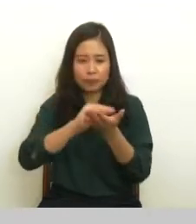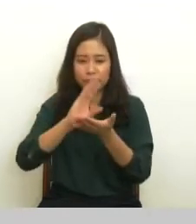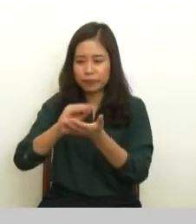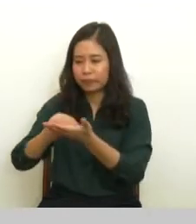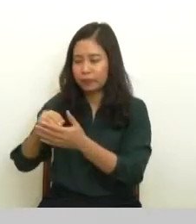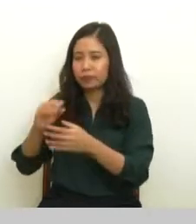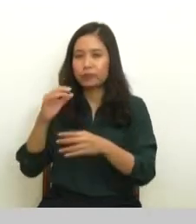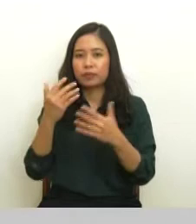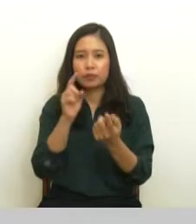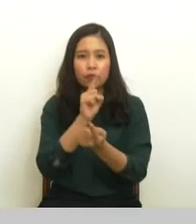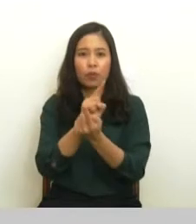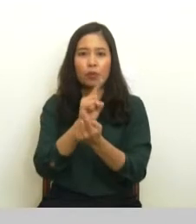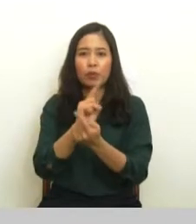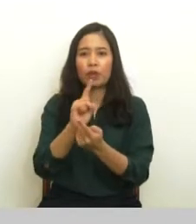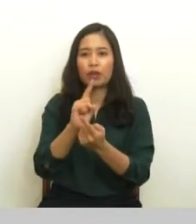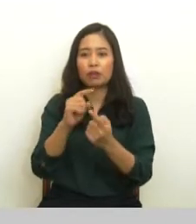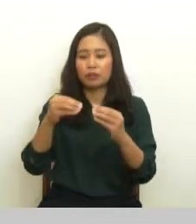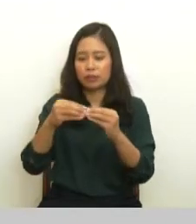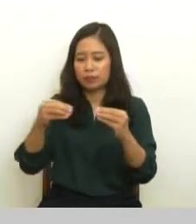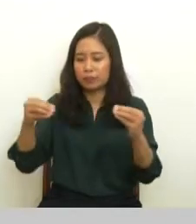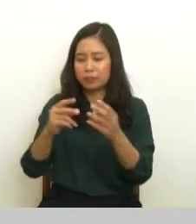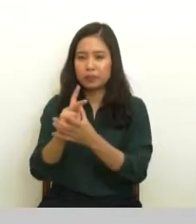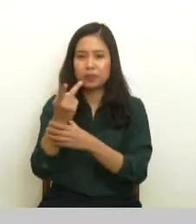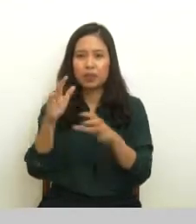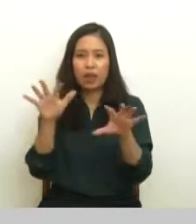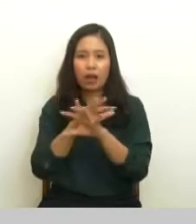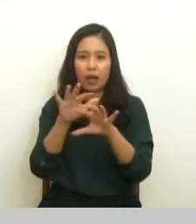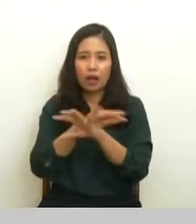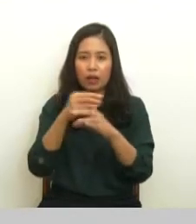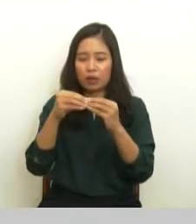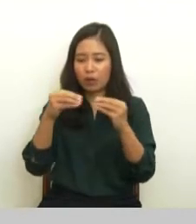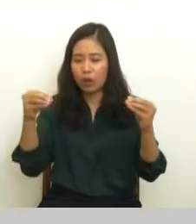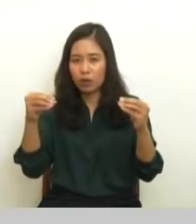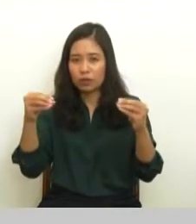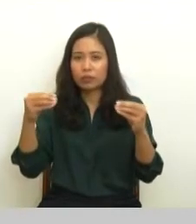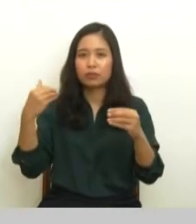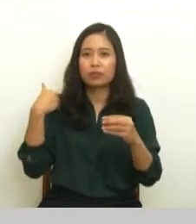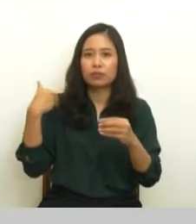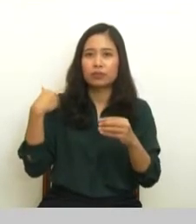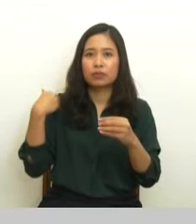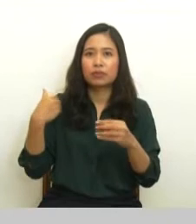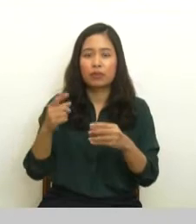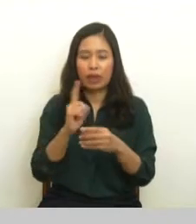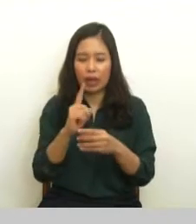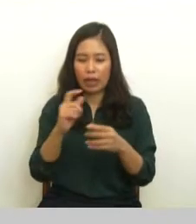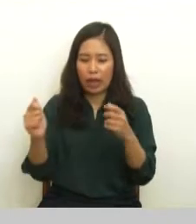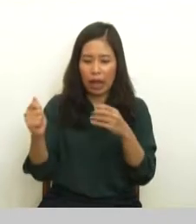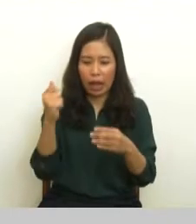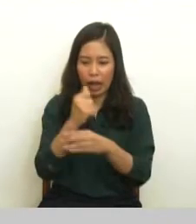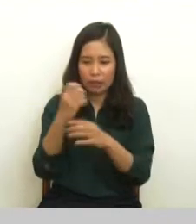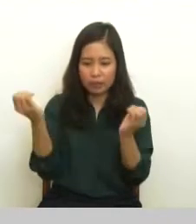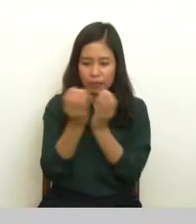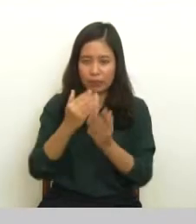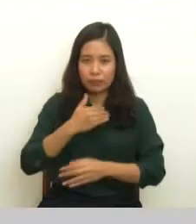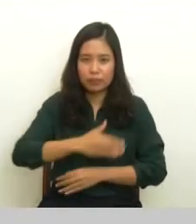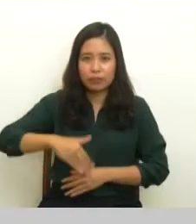ค้นว่า กลานใบทง 6 ชนิดนั้นเมอนนำไปใช้ดูดน้ำแล้ว จะไม่เป็นอัตรายต่อรางกายโดยม